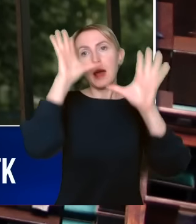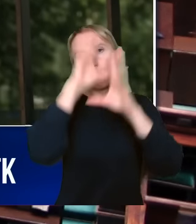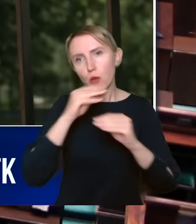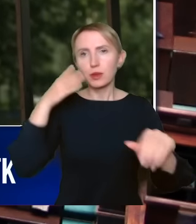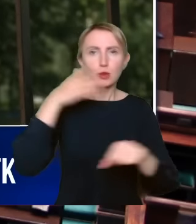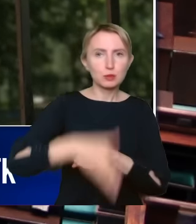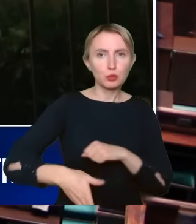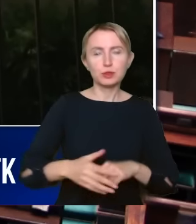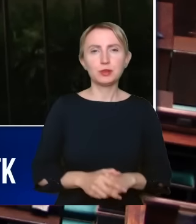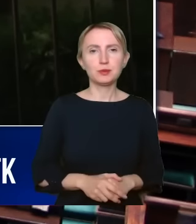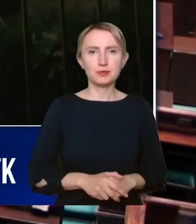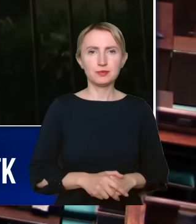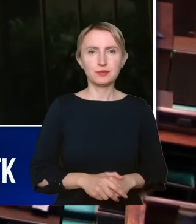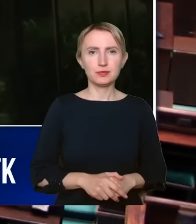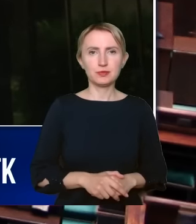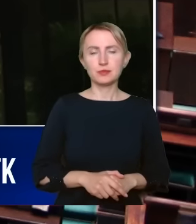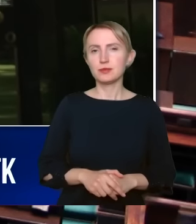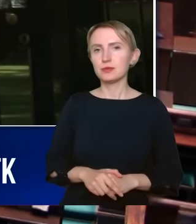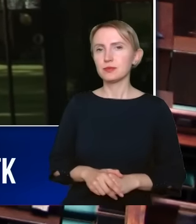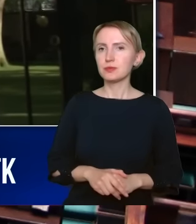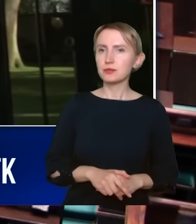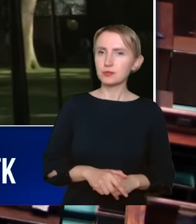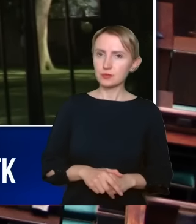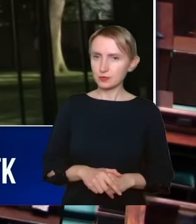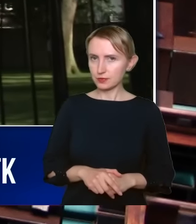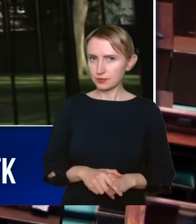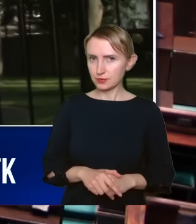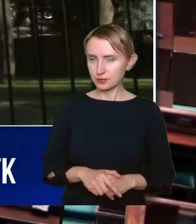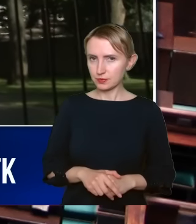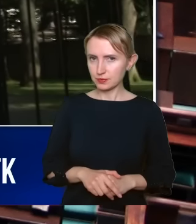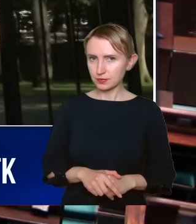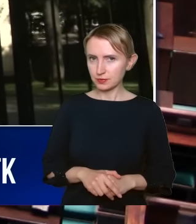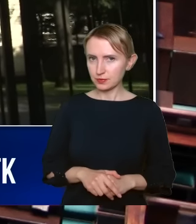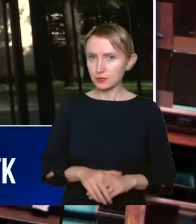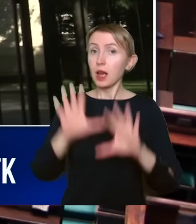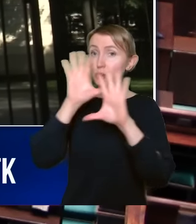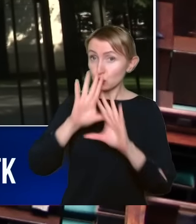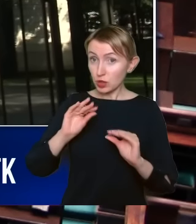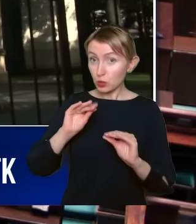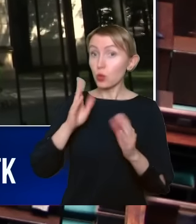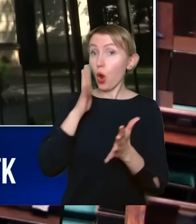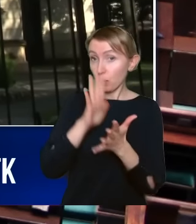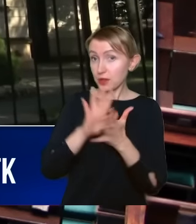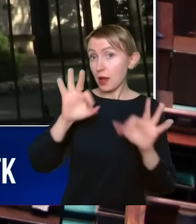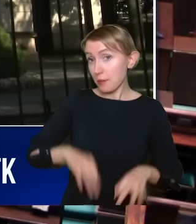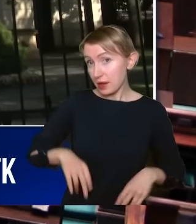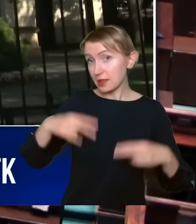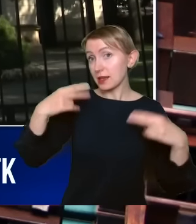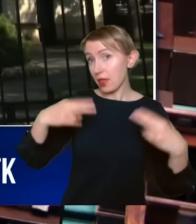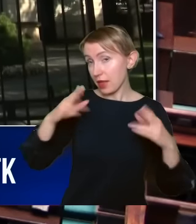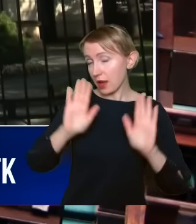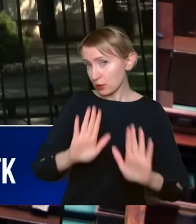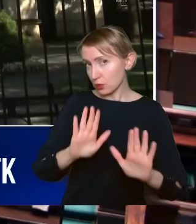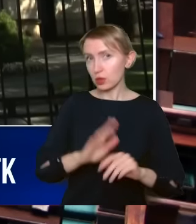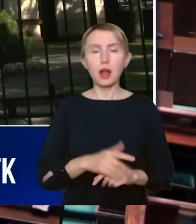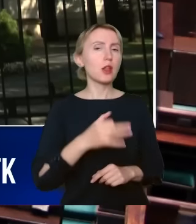się albo zaspał. No, to jest jakby zupełnie zdanie pani redaktor. Ale to nie jest moje zdanie, przepraszam bardzo.